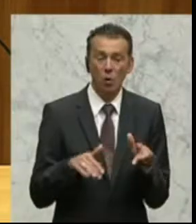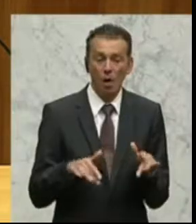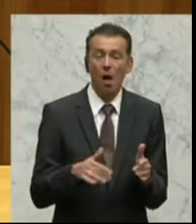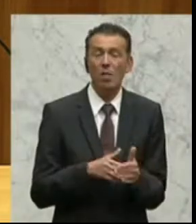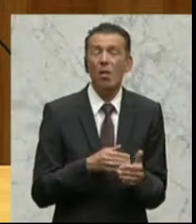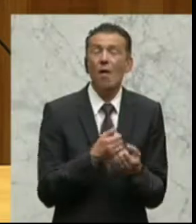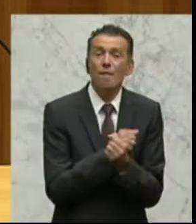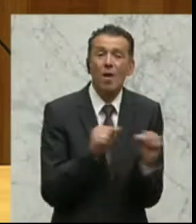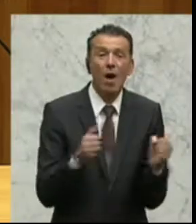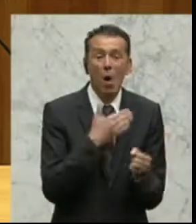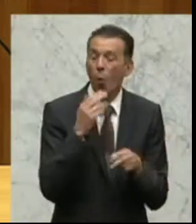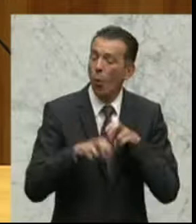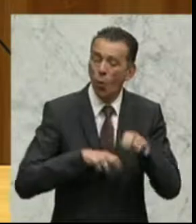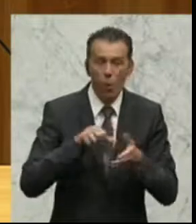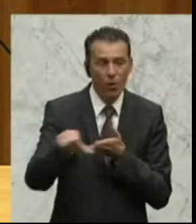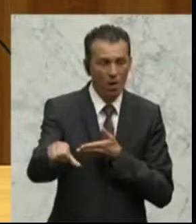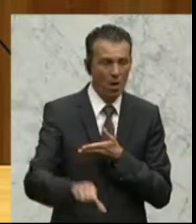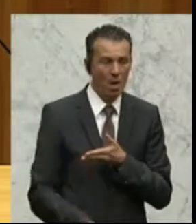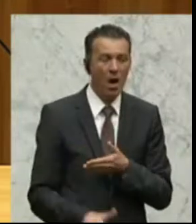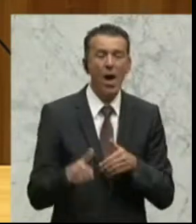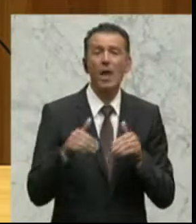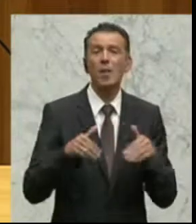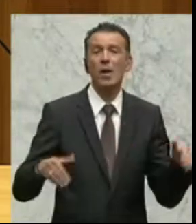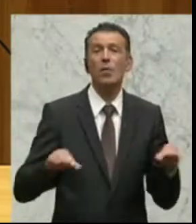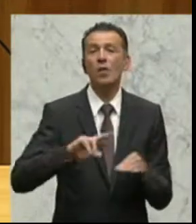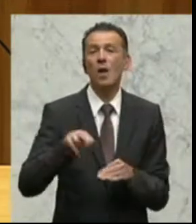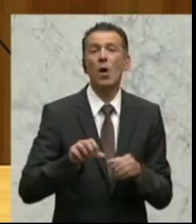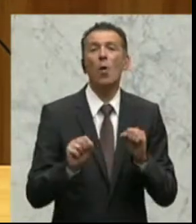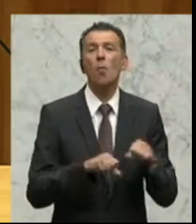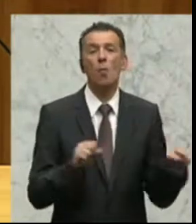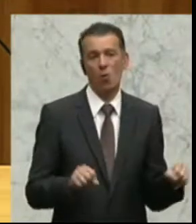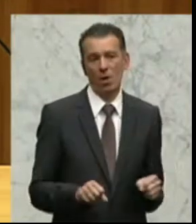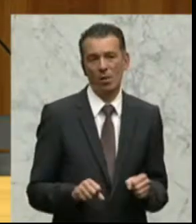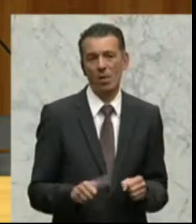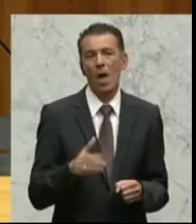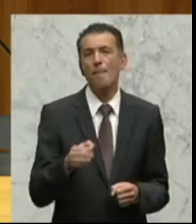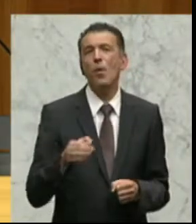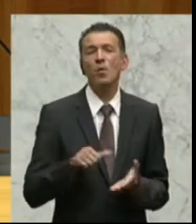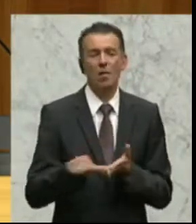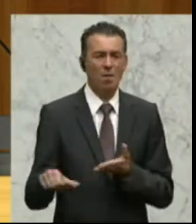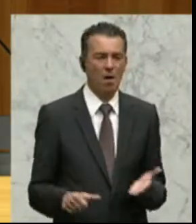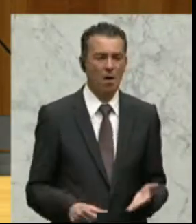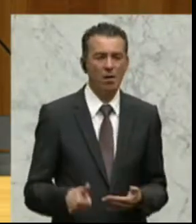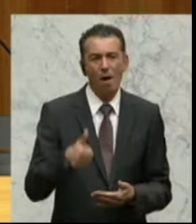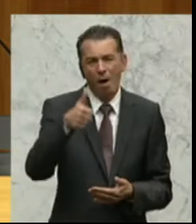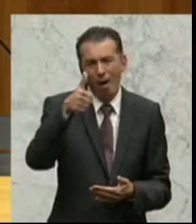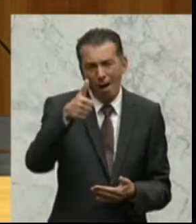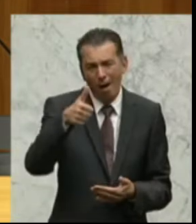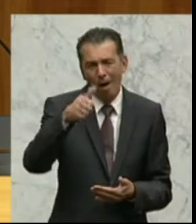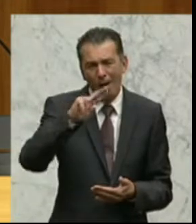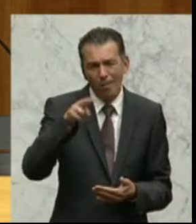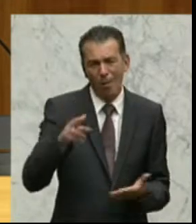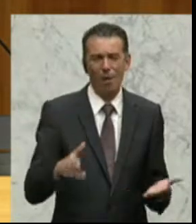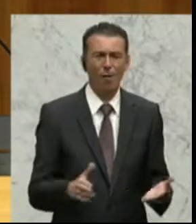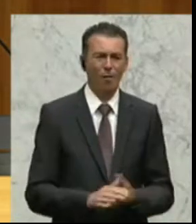hätte 1 Million und 10 Euro, dann würde er möglicherweise bis zu 1% zahlen. Das heißt, 1 Euro. Das ist die Rechnung, die wir